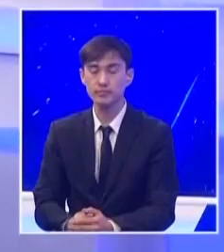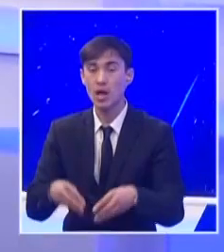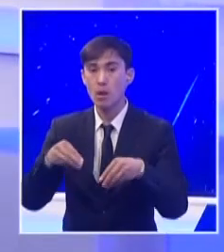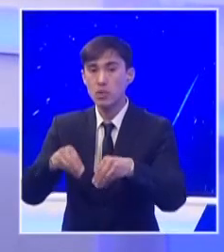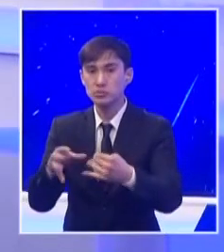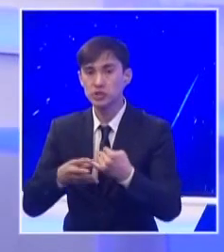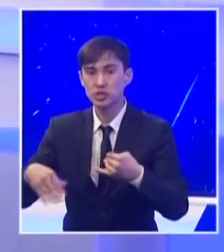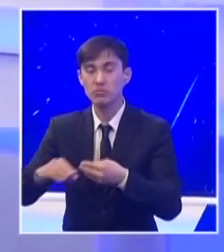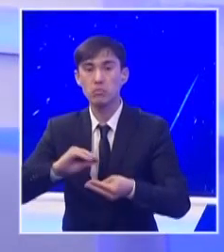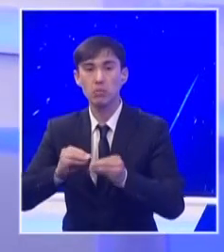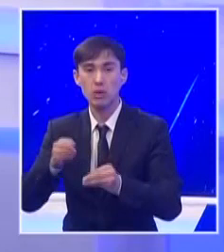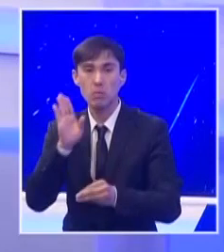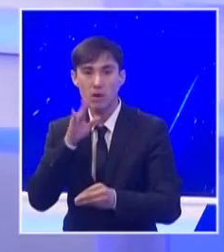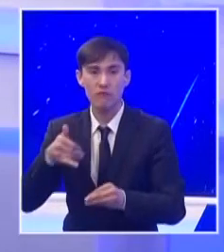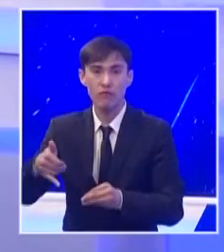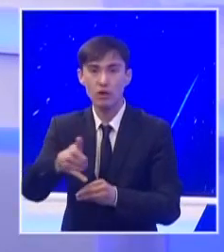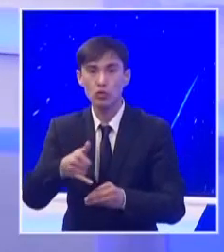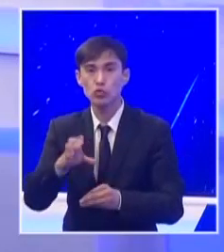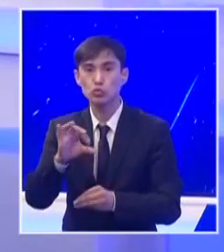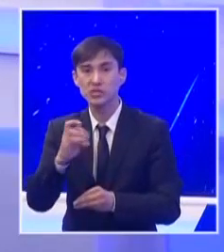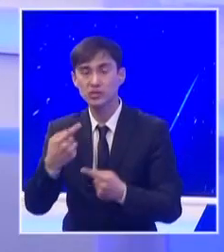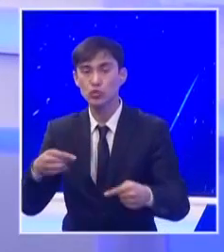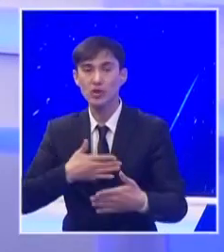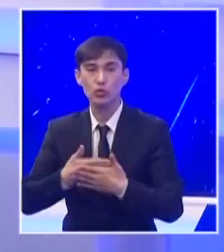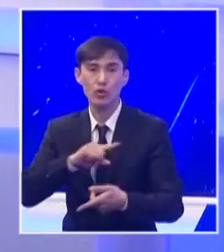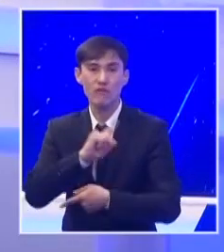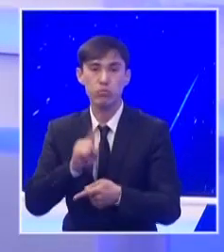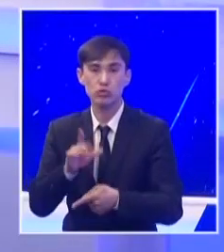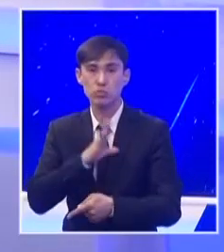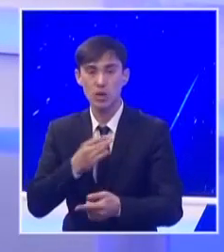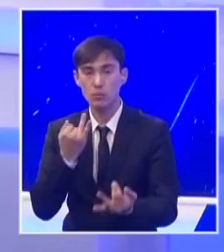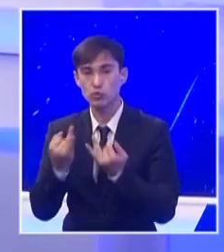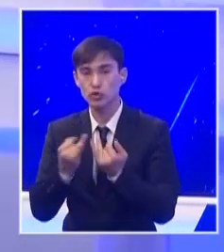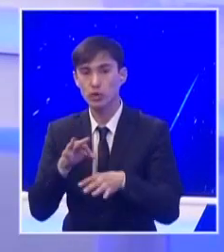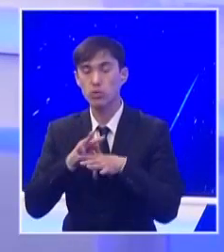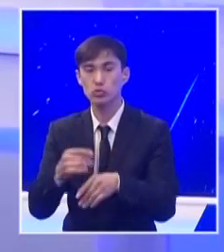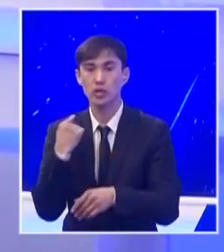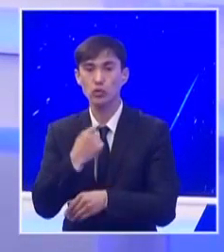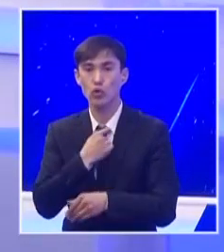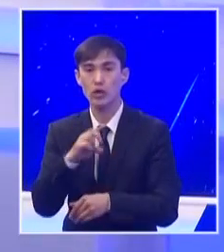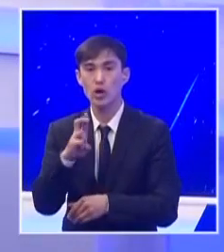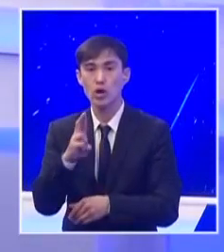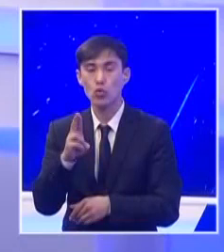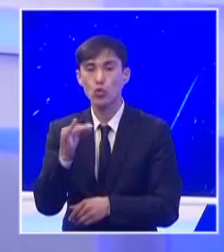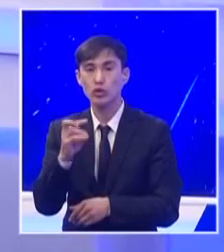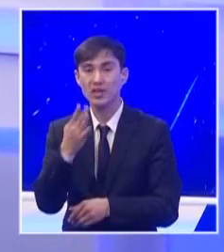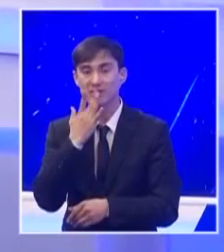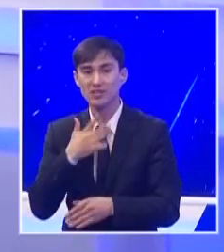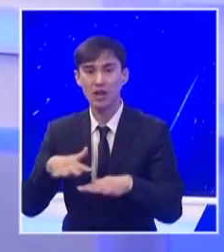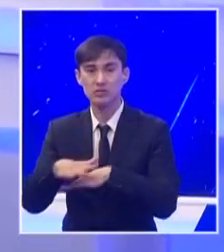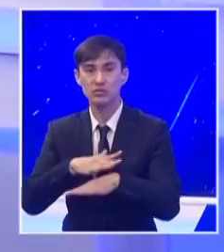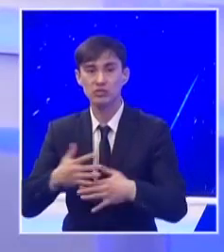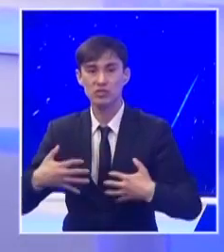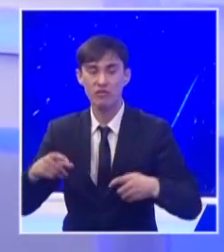Пастбищные земли, проблемы поливной воды, субсидии и другие актуальные вопросы стали темой обсуждения на прошедшем Талдыкургане Курултае Национальной